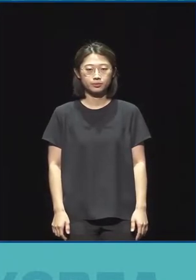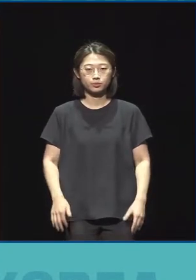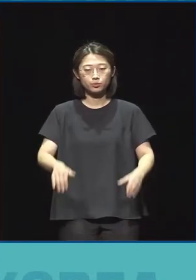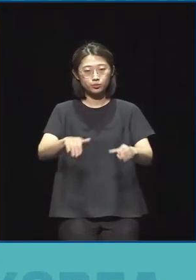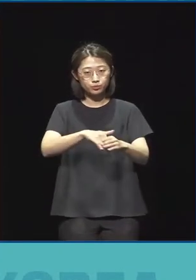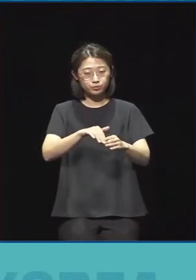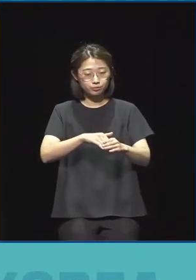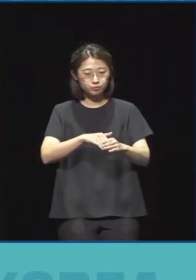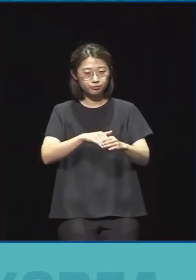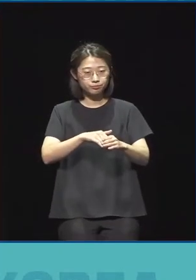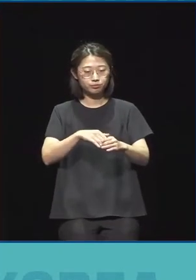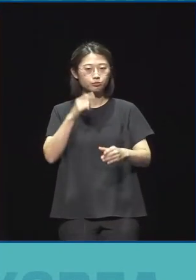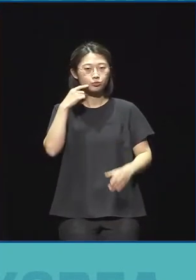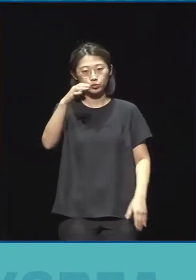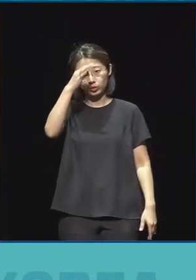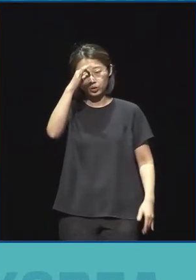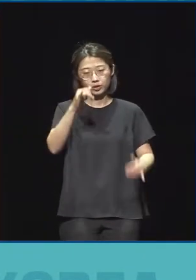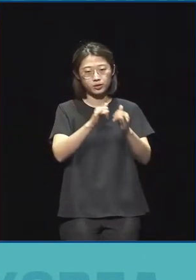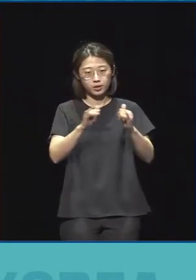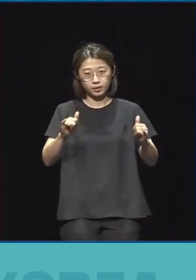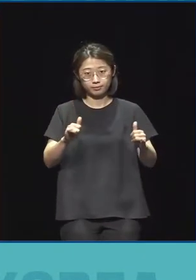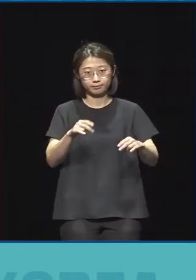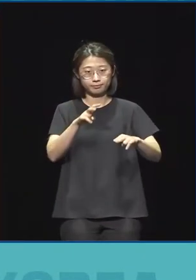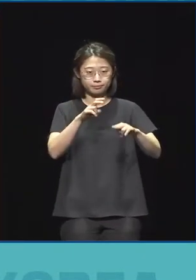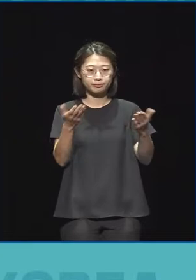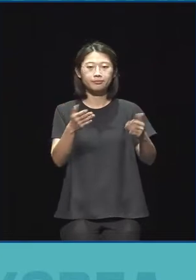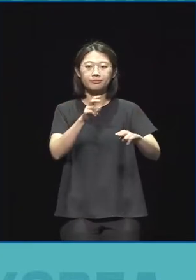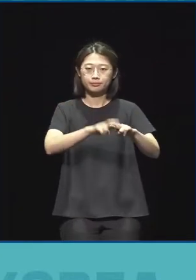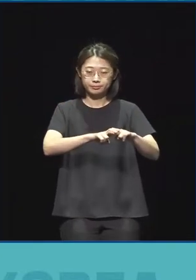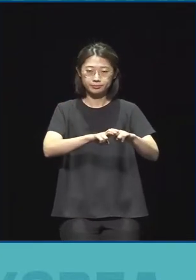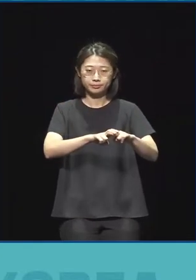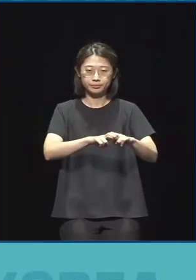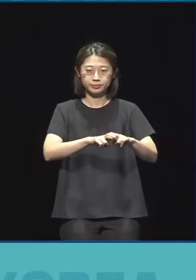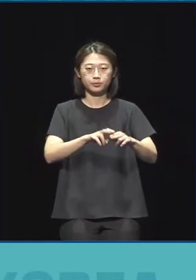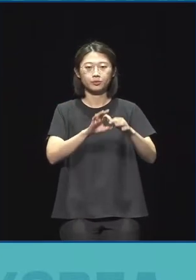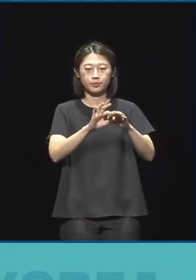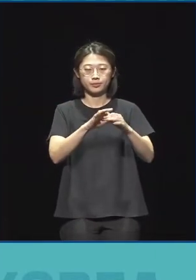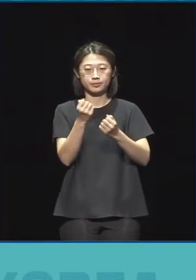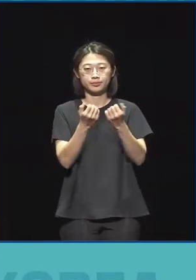문화예술 일자리 창출을 위한 인력지원사업 설명드리도록 하겠습니다.